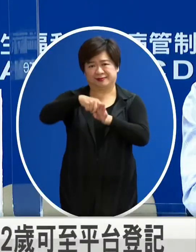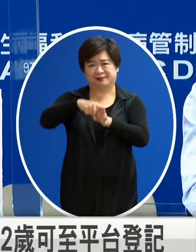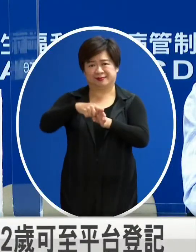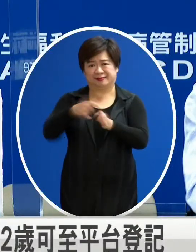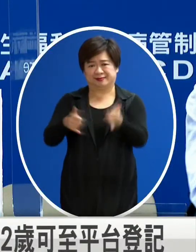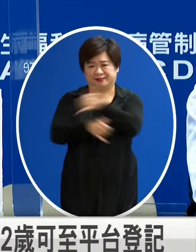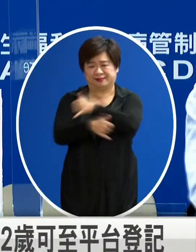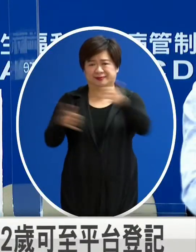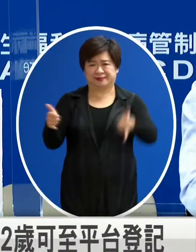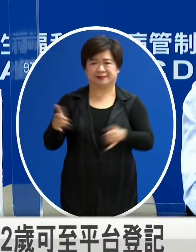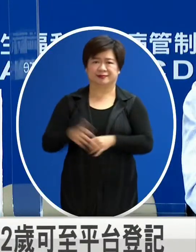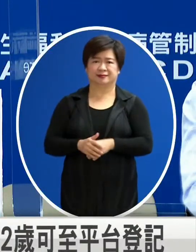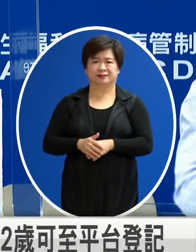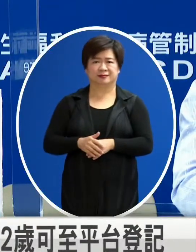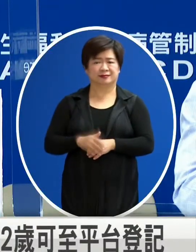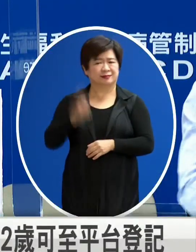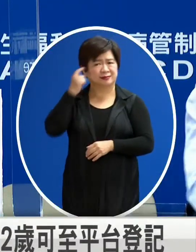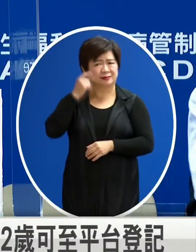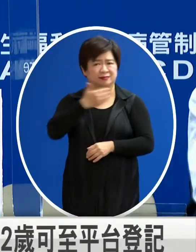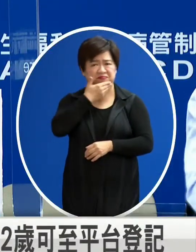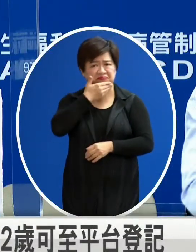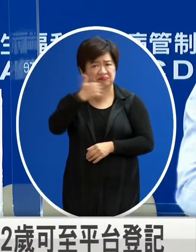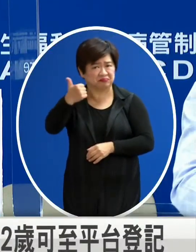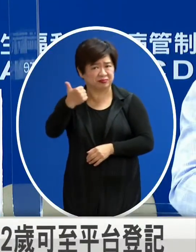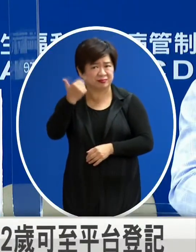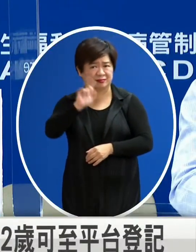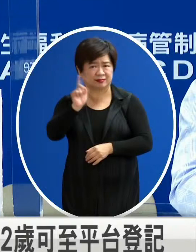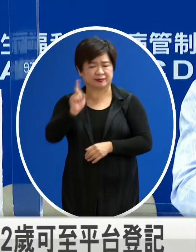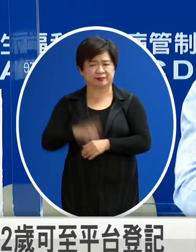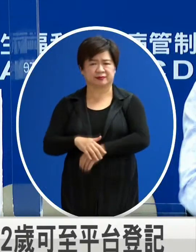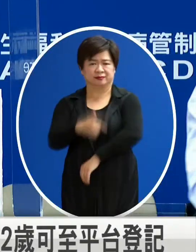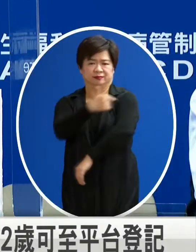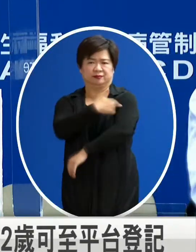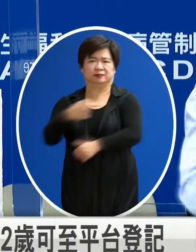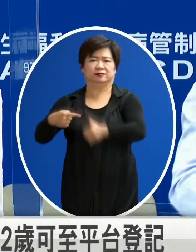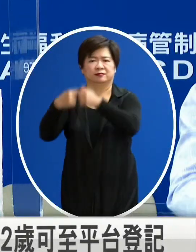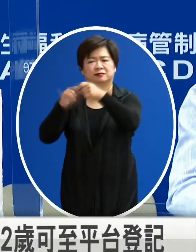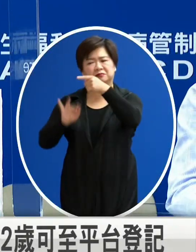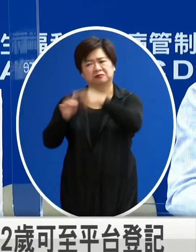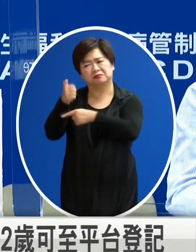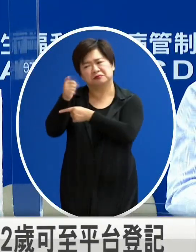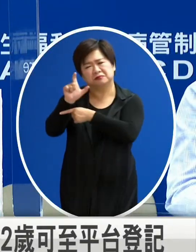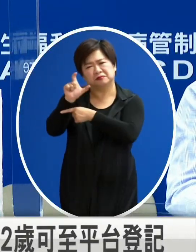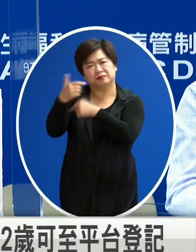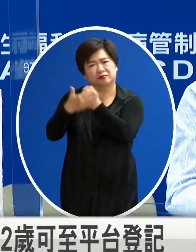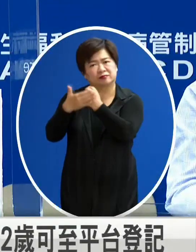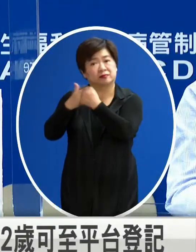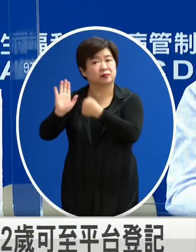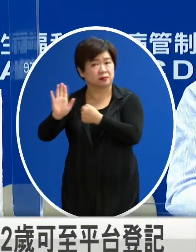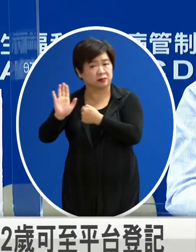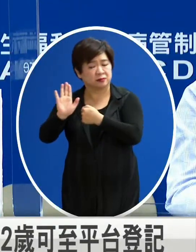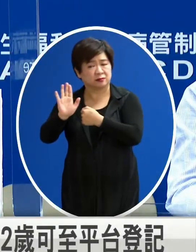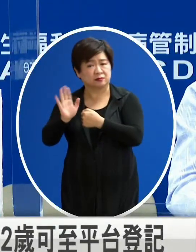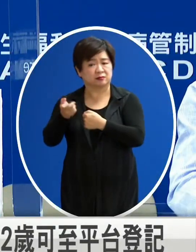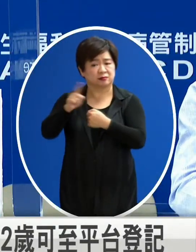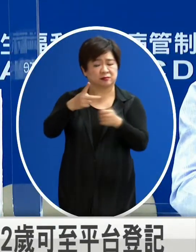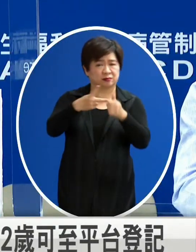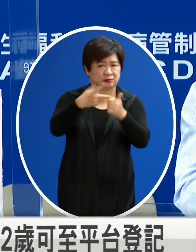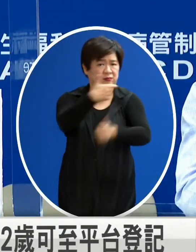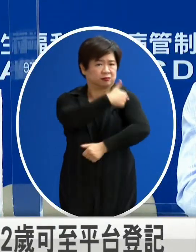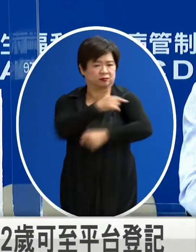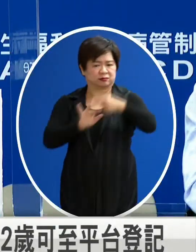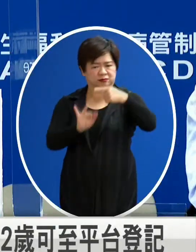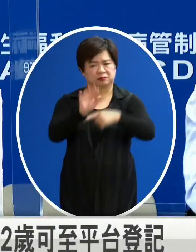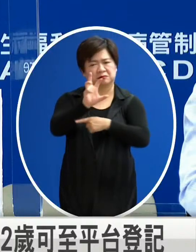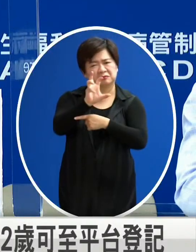考虑。好，就像大家讲说打了第一剂，好，你可能有50-60%的保护力，打了第二剂可能